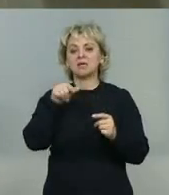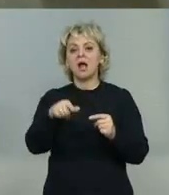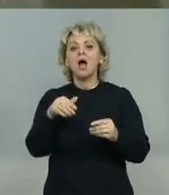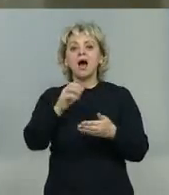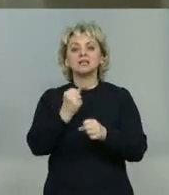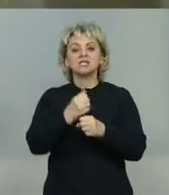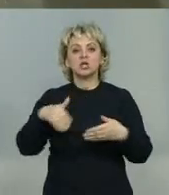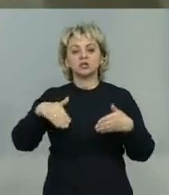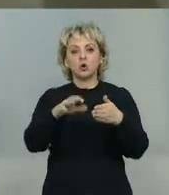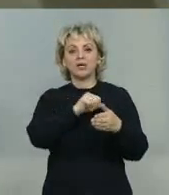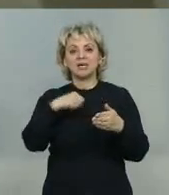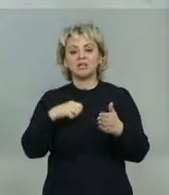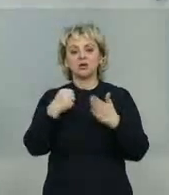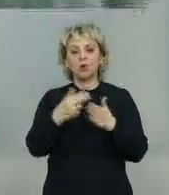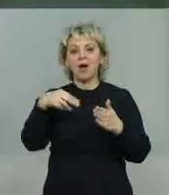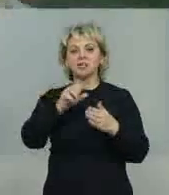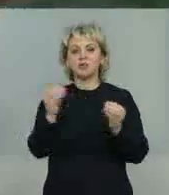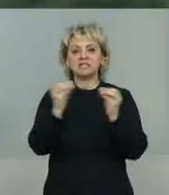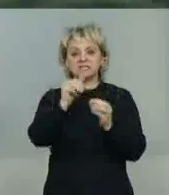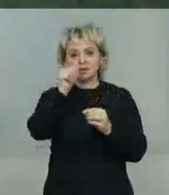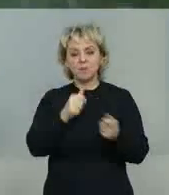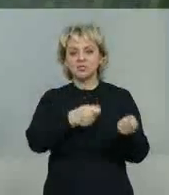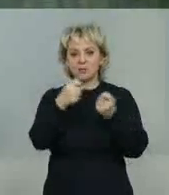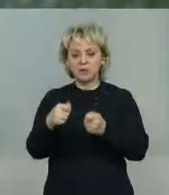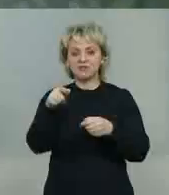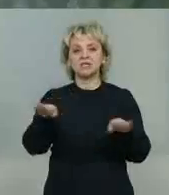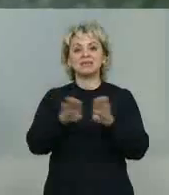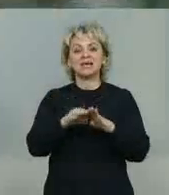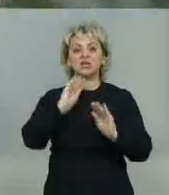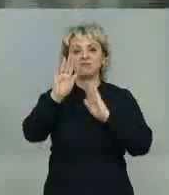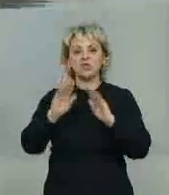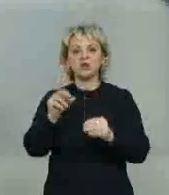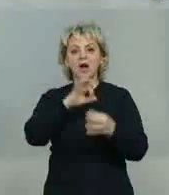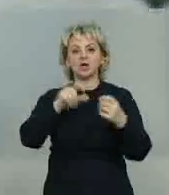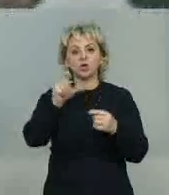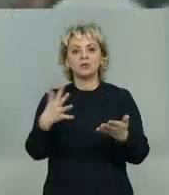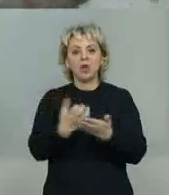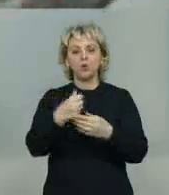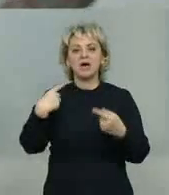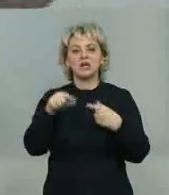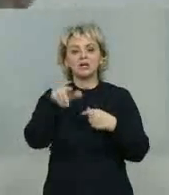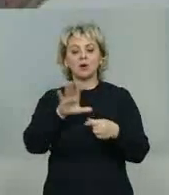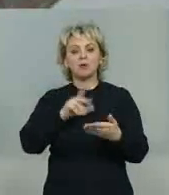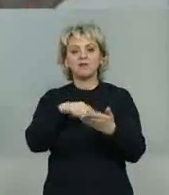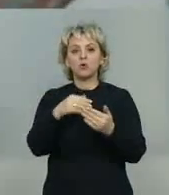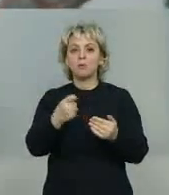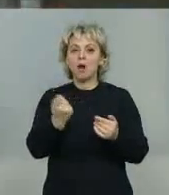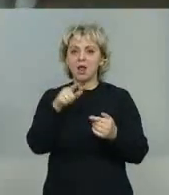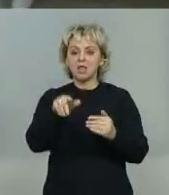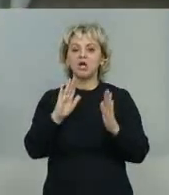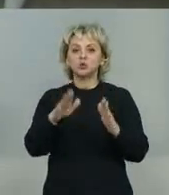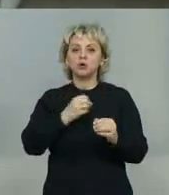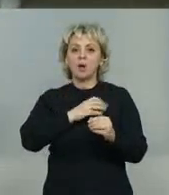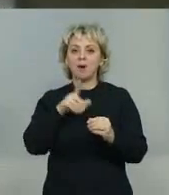Она проделала путь от Китая до Азова примерно за 10 месяцев. Подобные вещи археологи находят редко. Их было в городе немного, лишь у